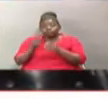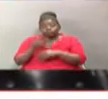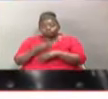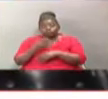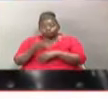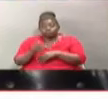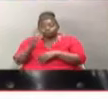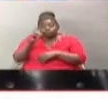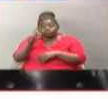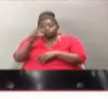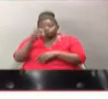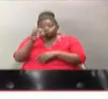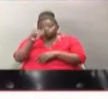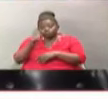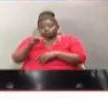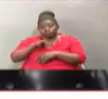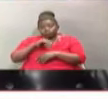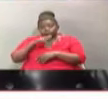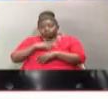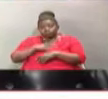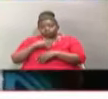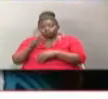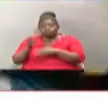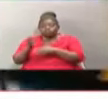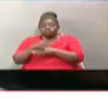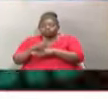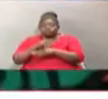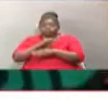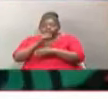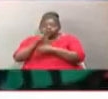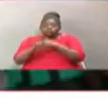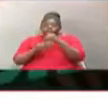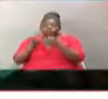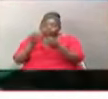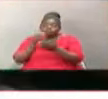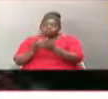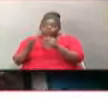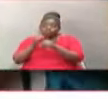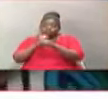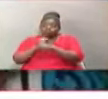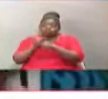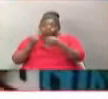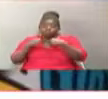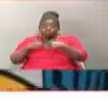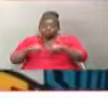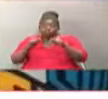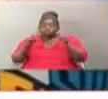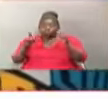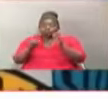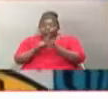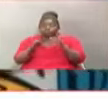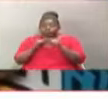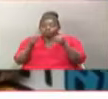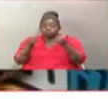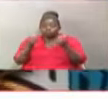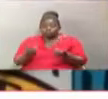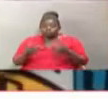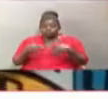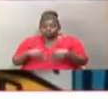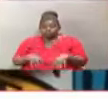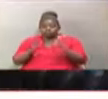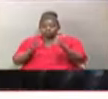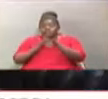Avako, Owayam Ministries International, asaiba na Uganda okwewala ebikolwa ebimenya amateeka. Nadala nga tuli mu nnaku zino ez'amazaalibwa ga